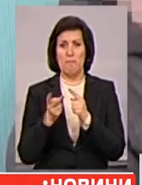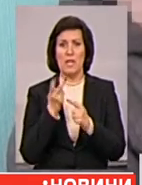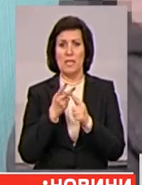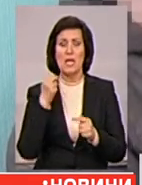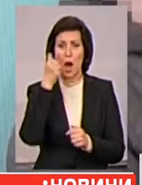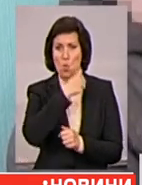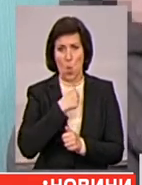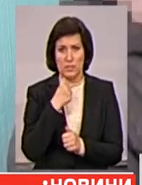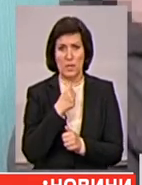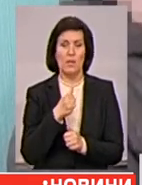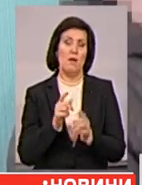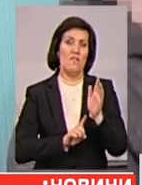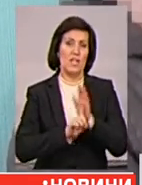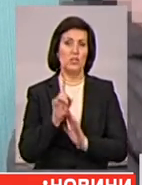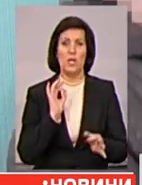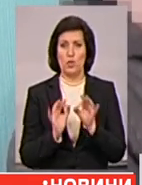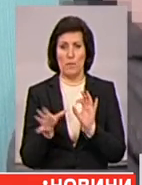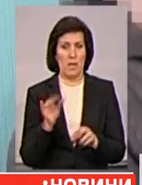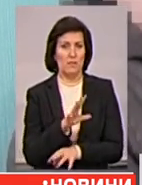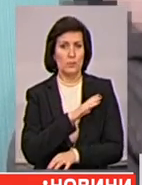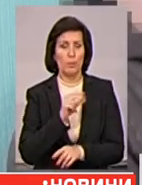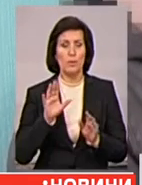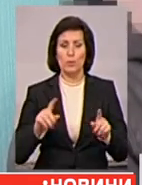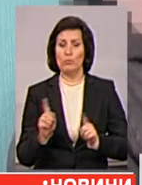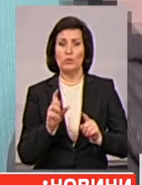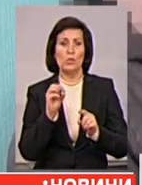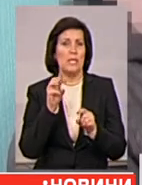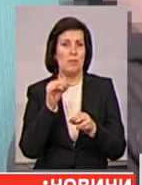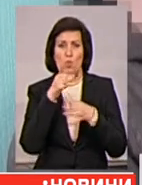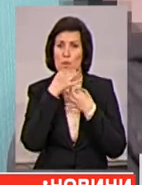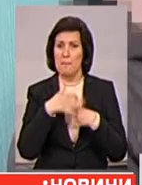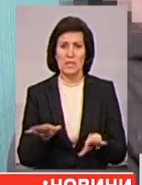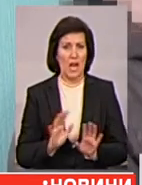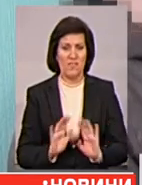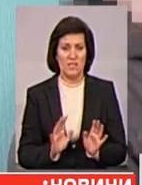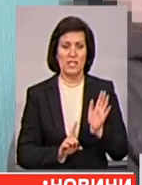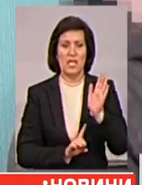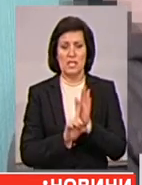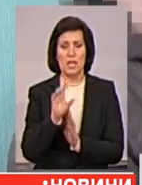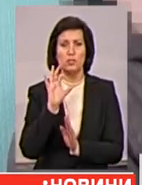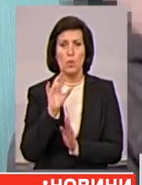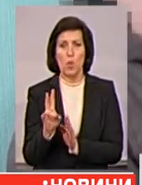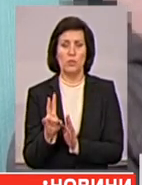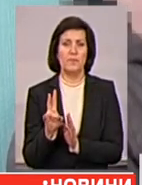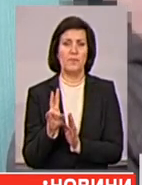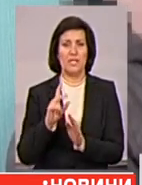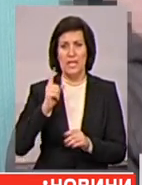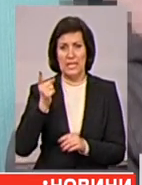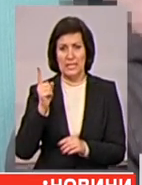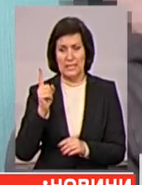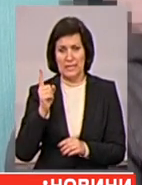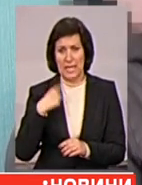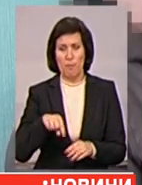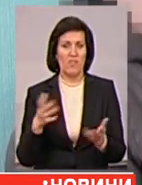року. Ну, спочатку нормально все було, потім щось йому не понравилось. Почав він требувати